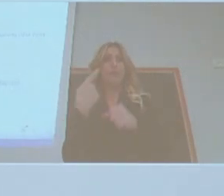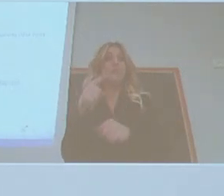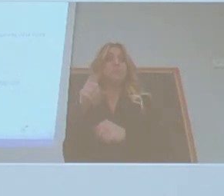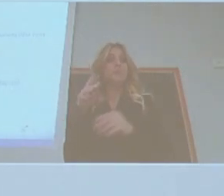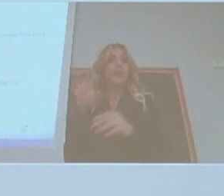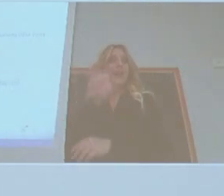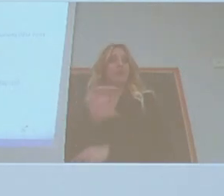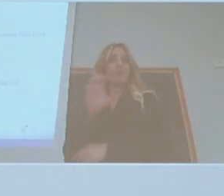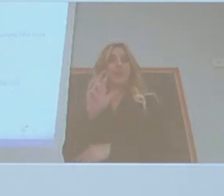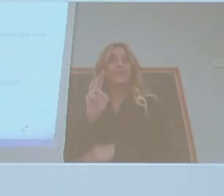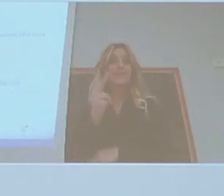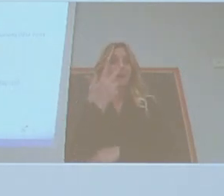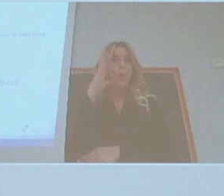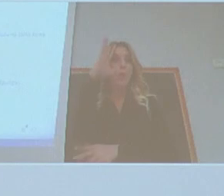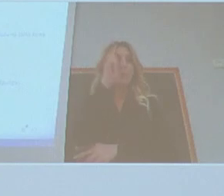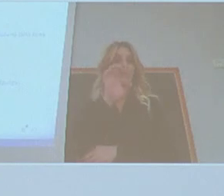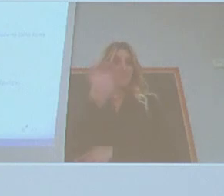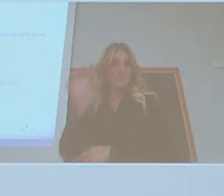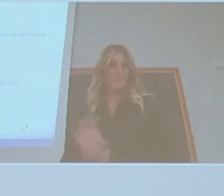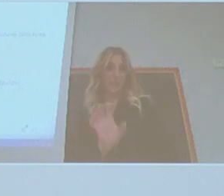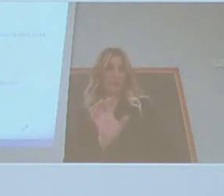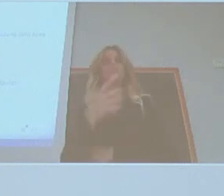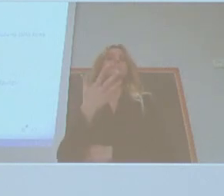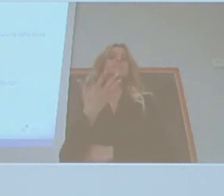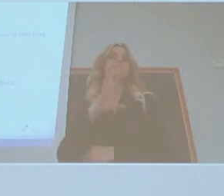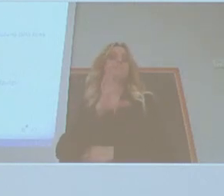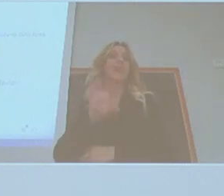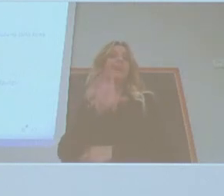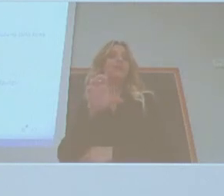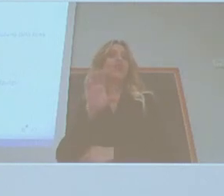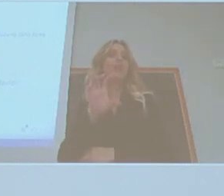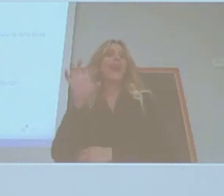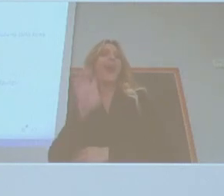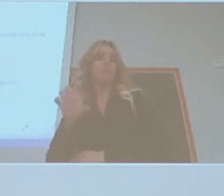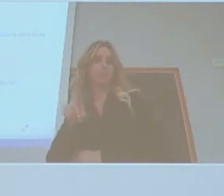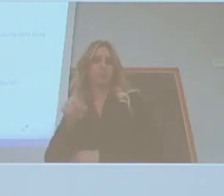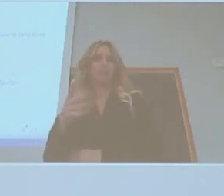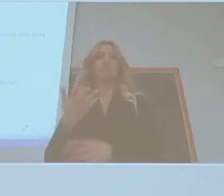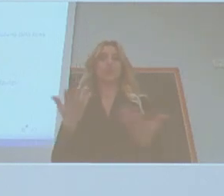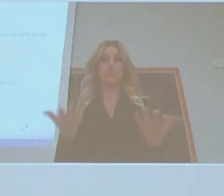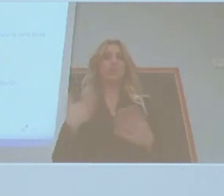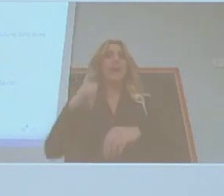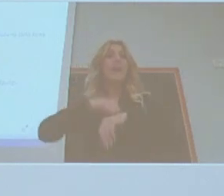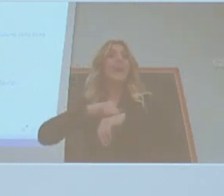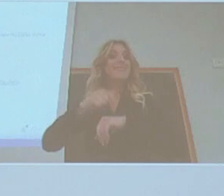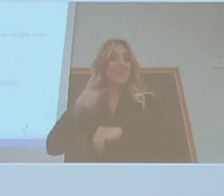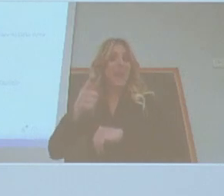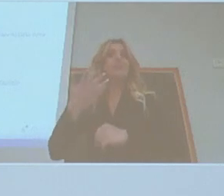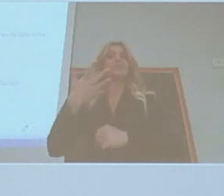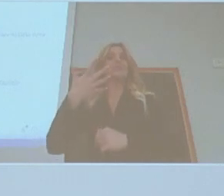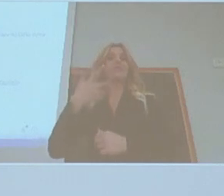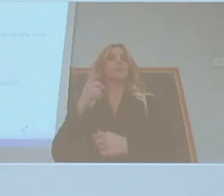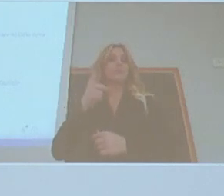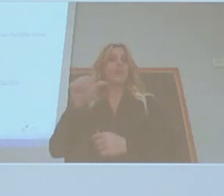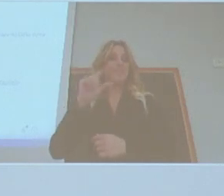le tre università, ovviamente sotto l'egida della Regione Abruzzo, le tre università abruzzesi e il Gran Sasso Institute, il